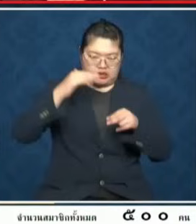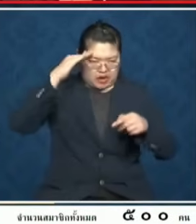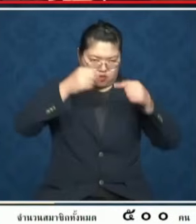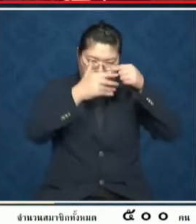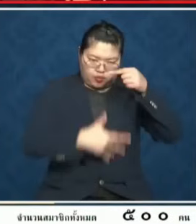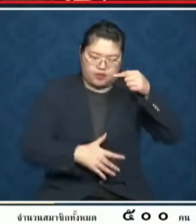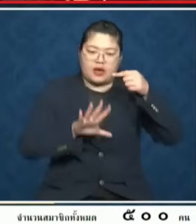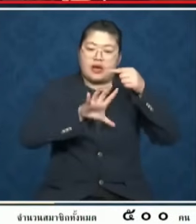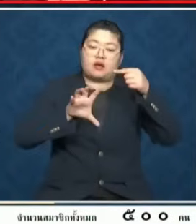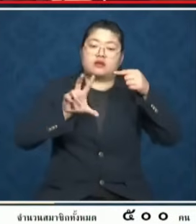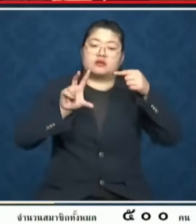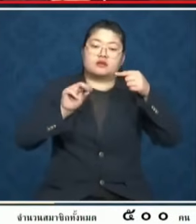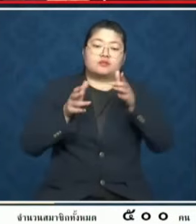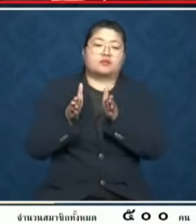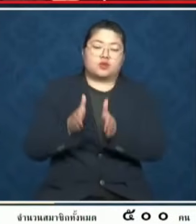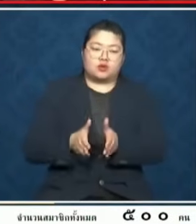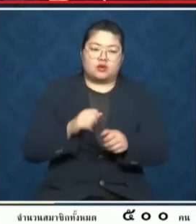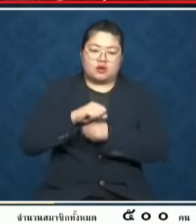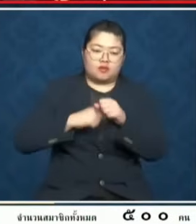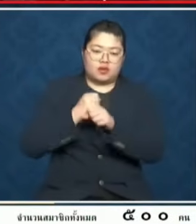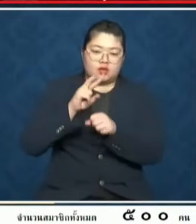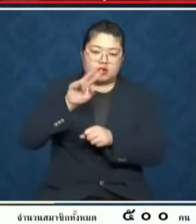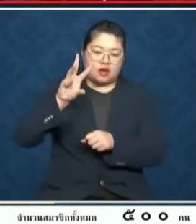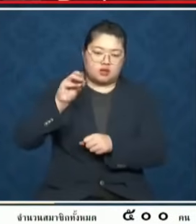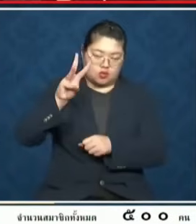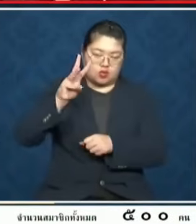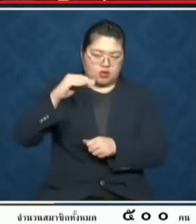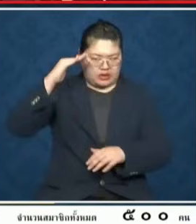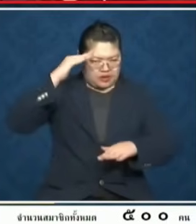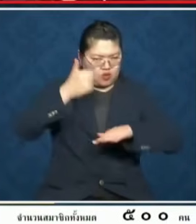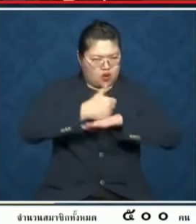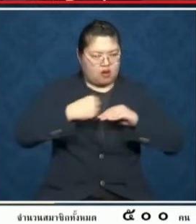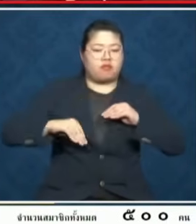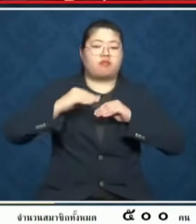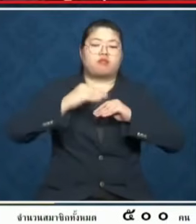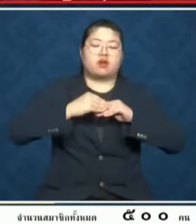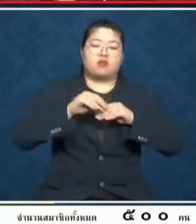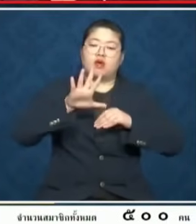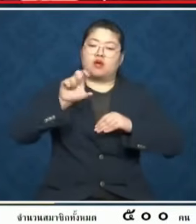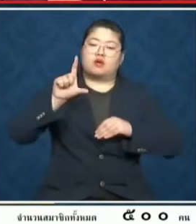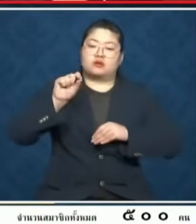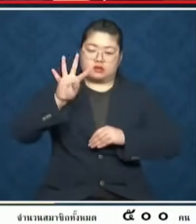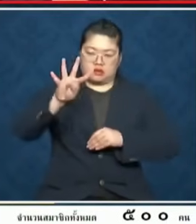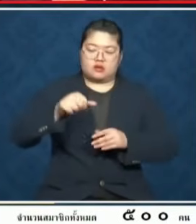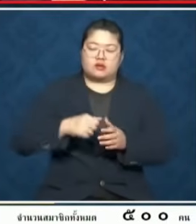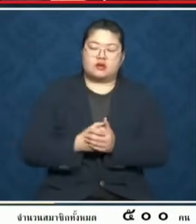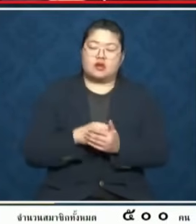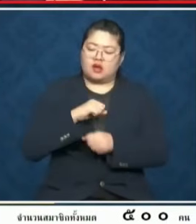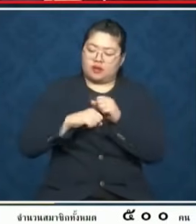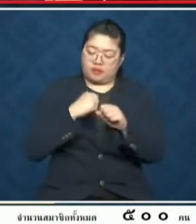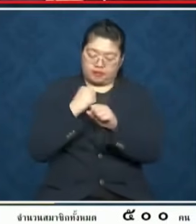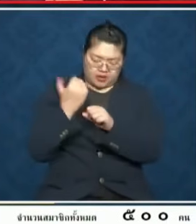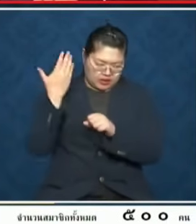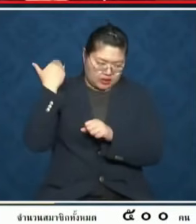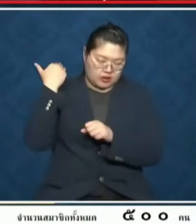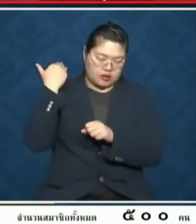จำนวน530นายและในปี 66ก็มีนายพลใหม่เพิ่มอีก 524นายค่ะและเมื่อปีที่